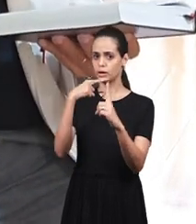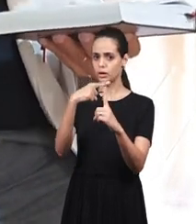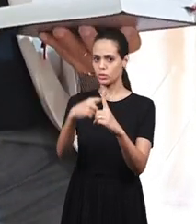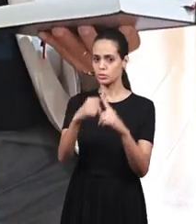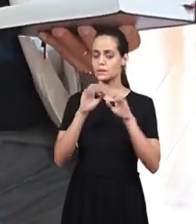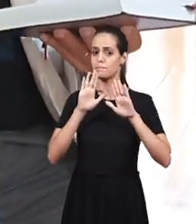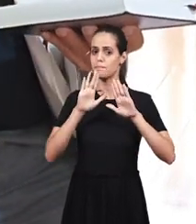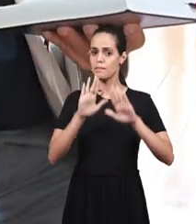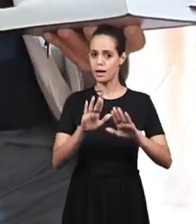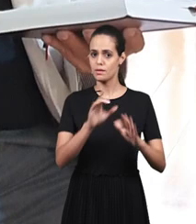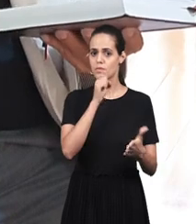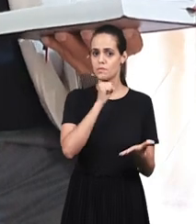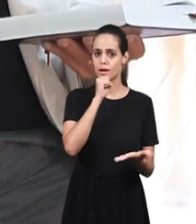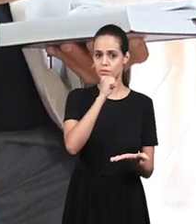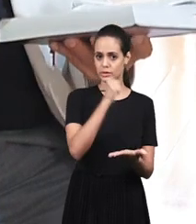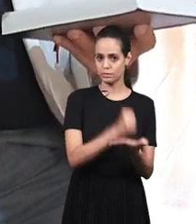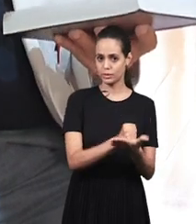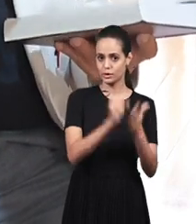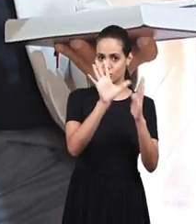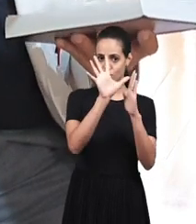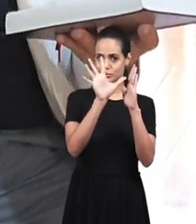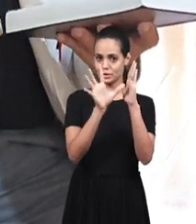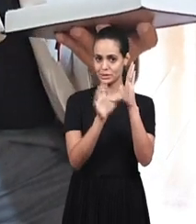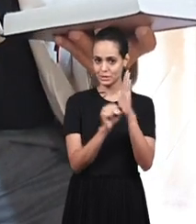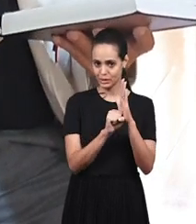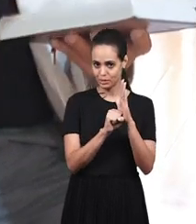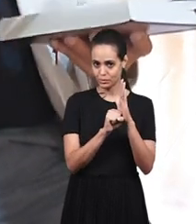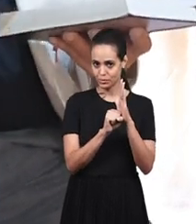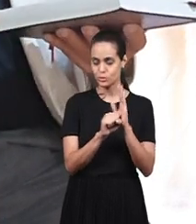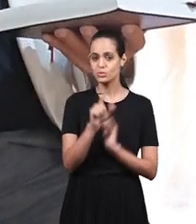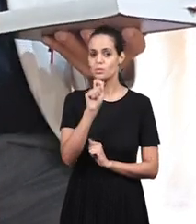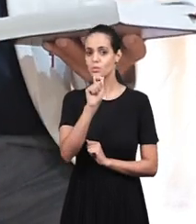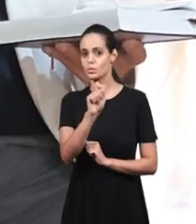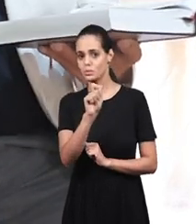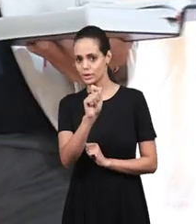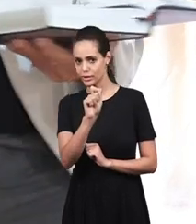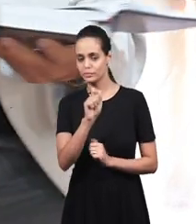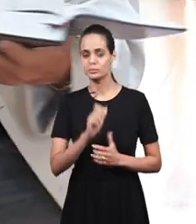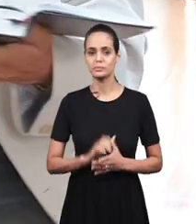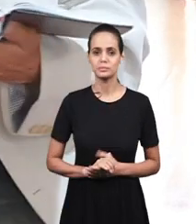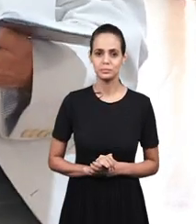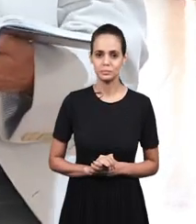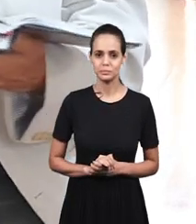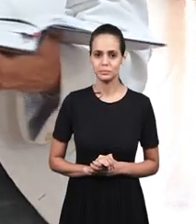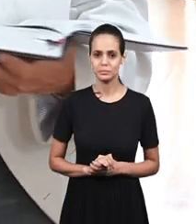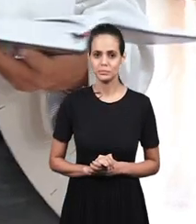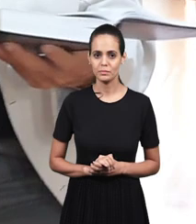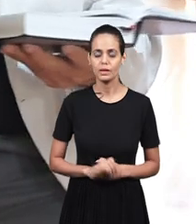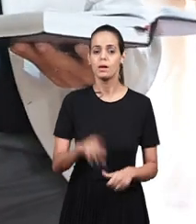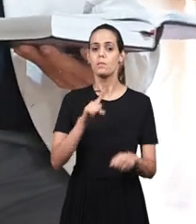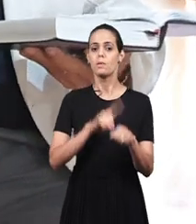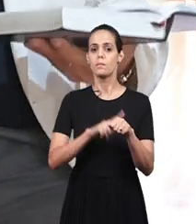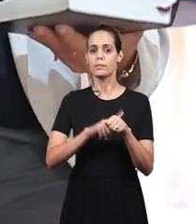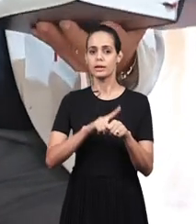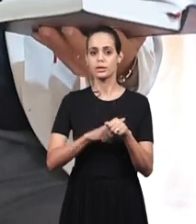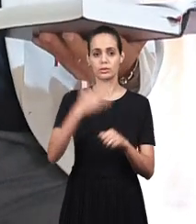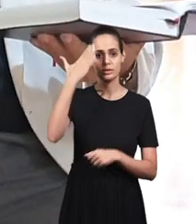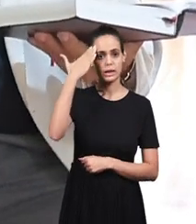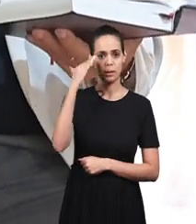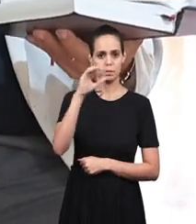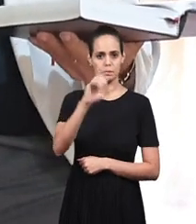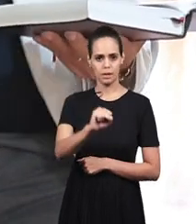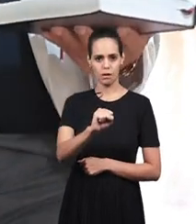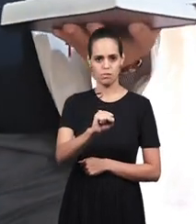Testament, quelques-uns peuvent utiliser le symbole de la croix. Mais à l'Ancien Testament, le symbole, qui est donc